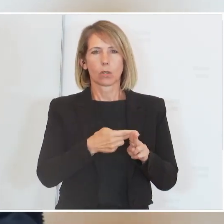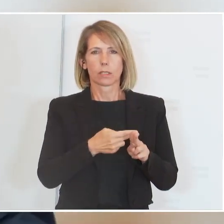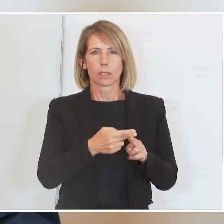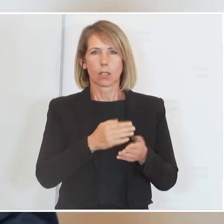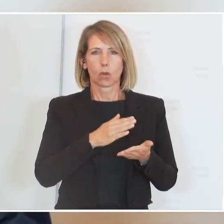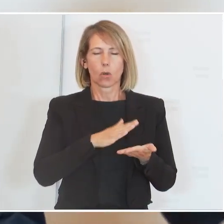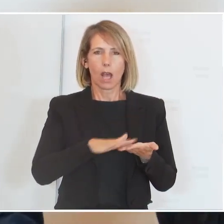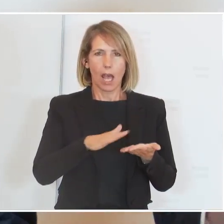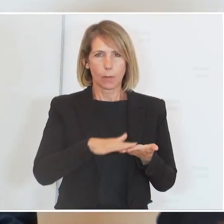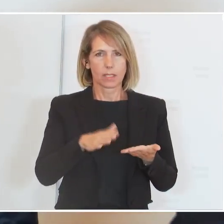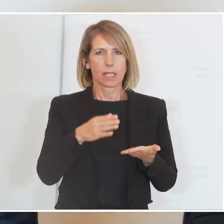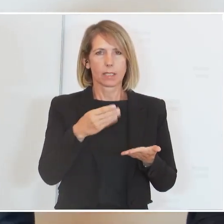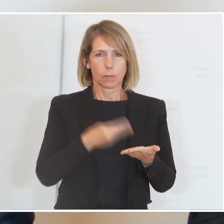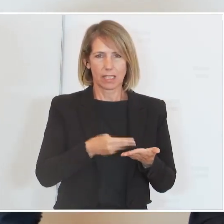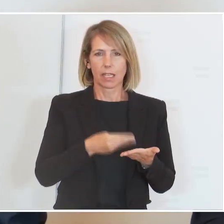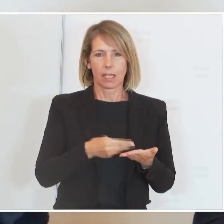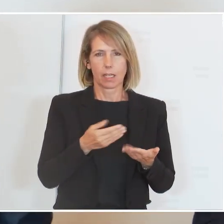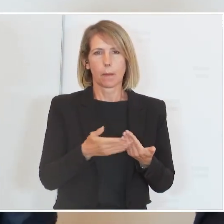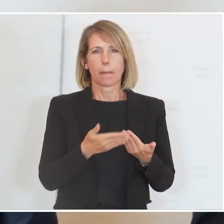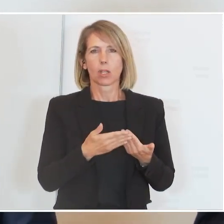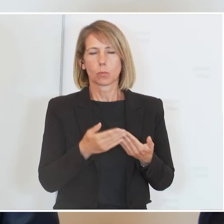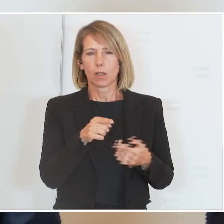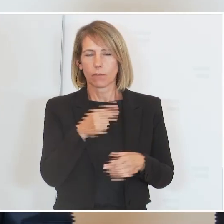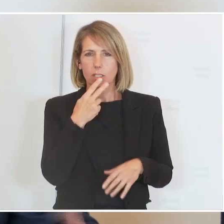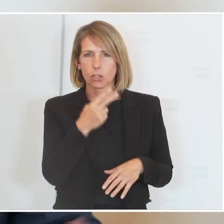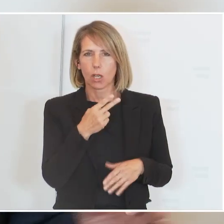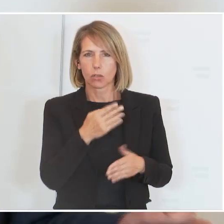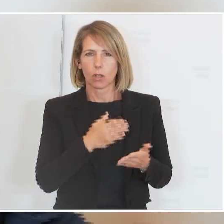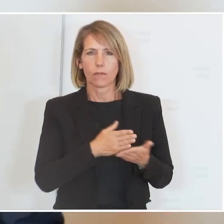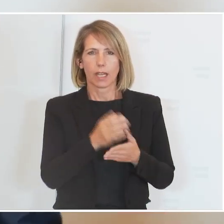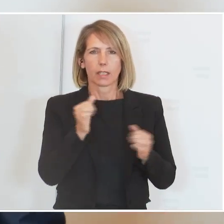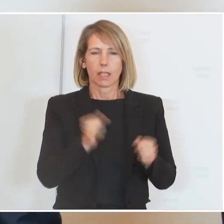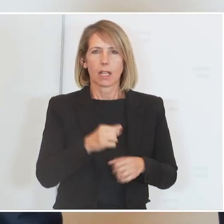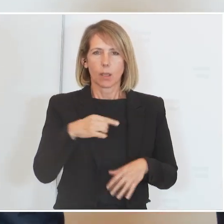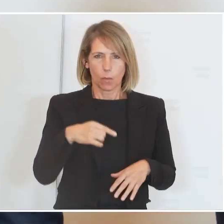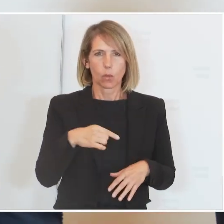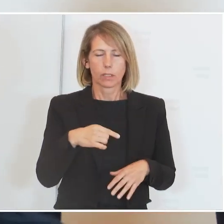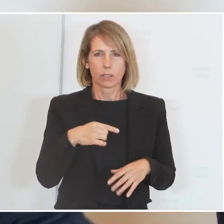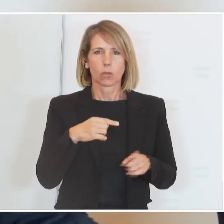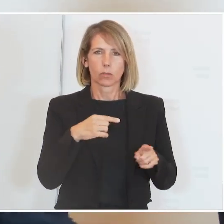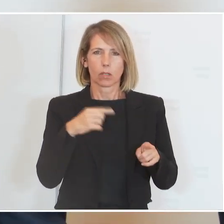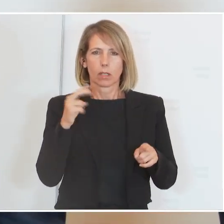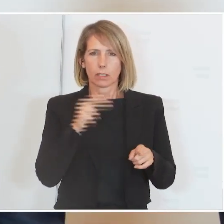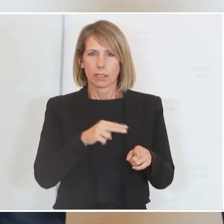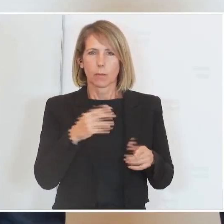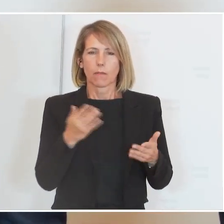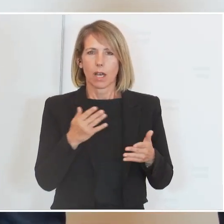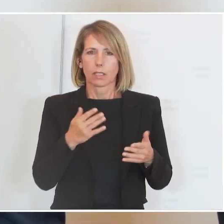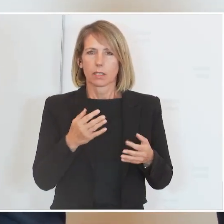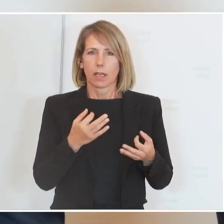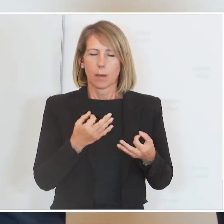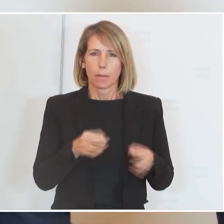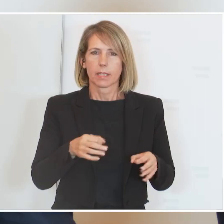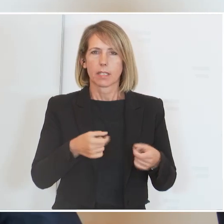auch innerhalb der Abschaffung der kalten Progression. Das ist da ganz wichtig. Die